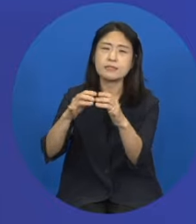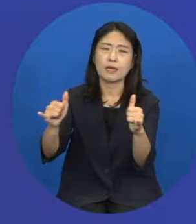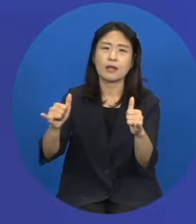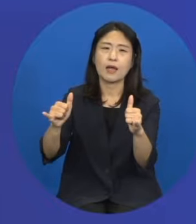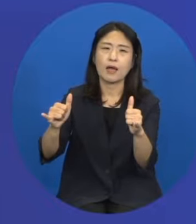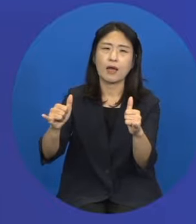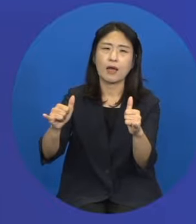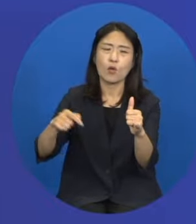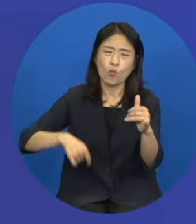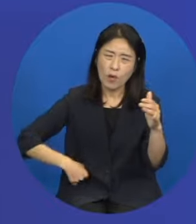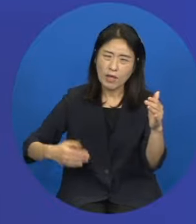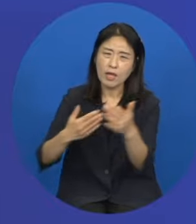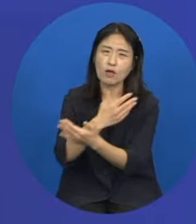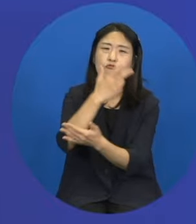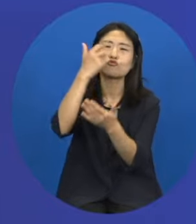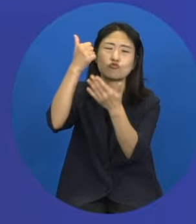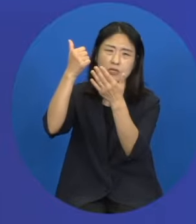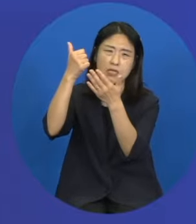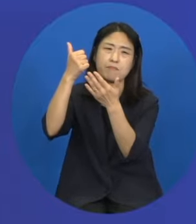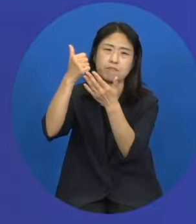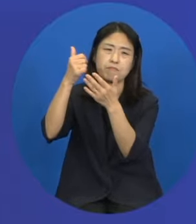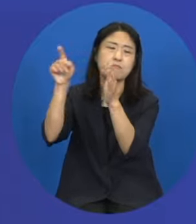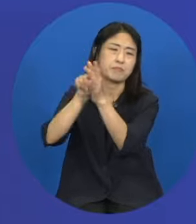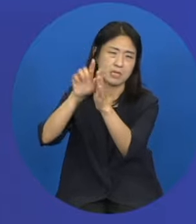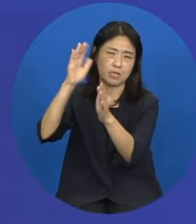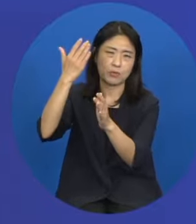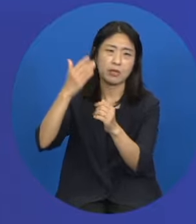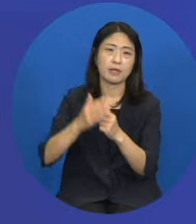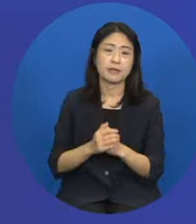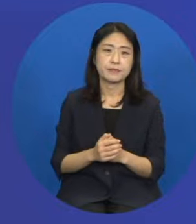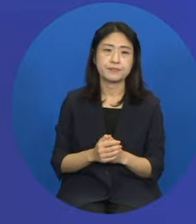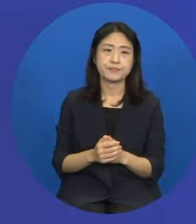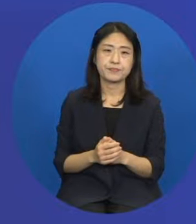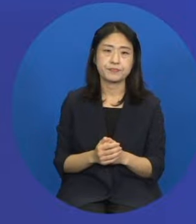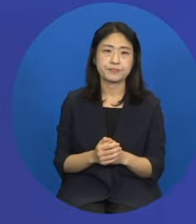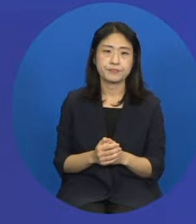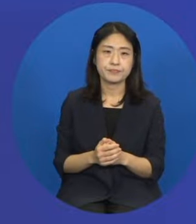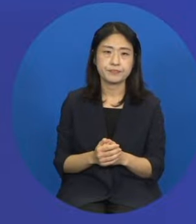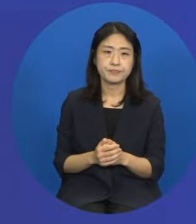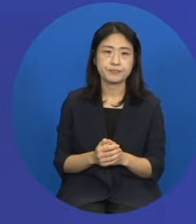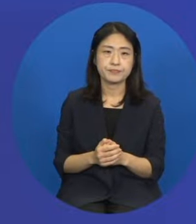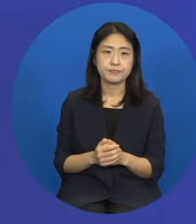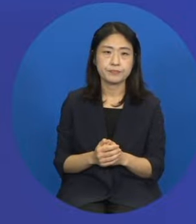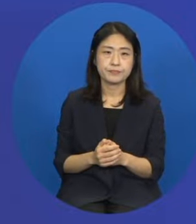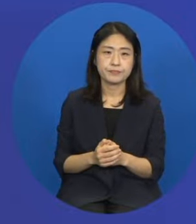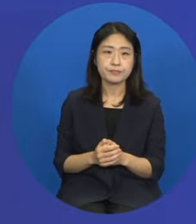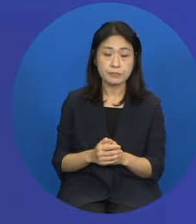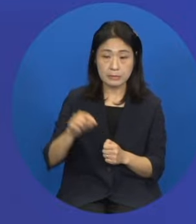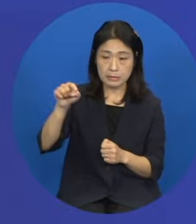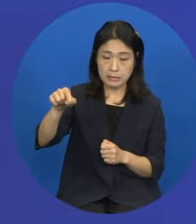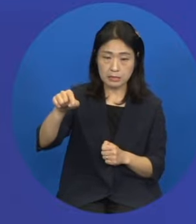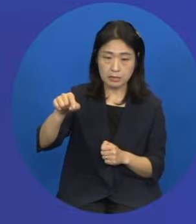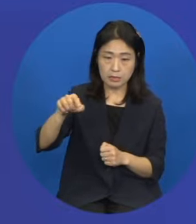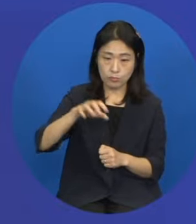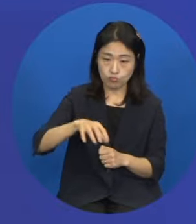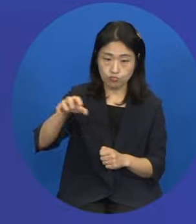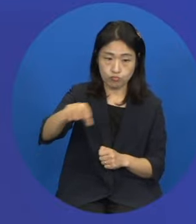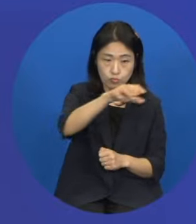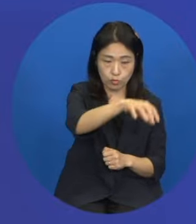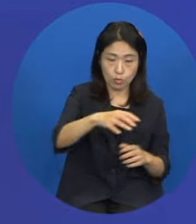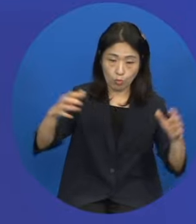예루살렘과 유다와 사마리아와 수리아까지 포함하면 뭐 그렇게 먼 지역은 아니에요. 자, 모이자면 모일 수 있는 지역이죠.